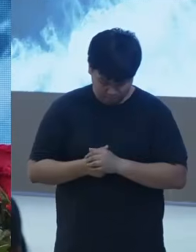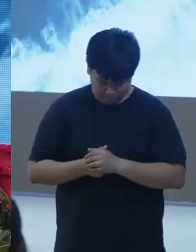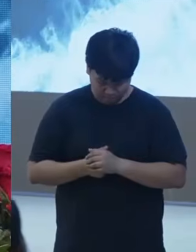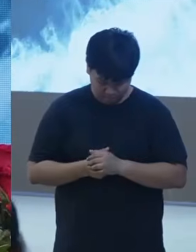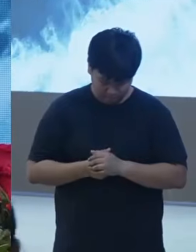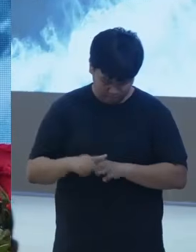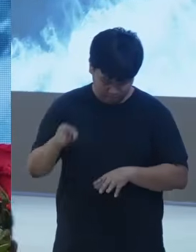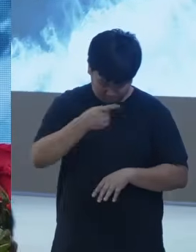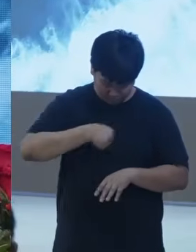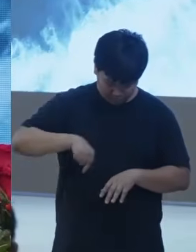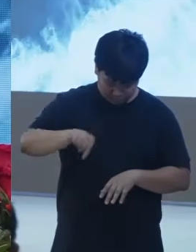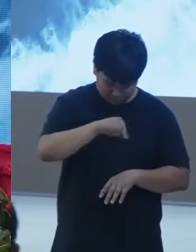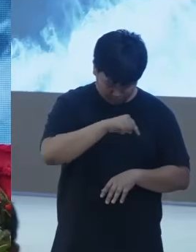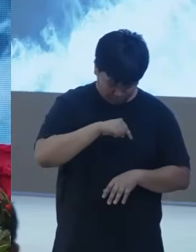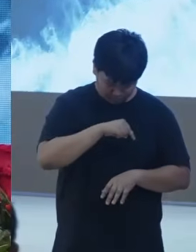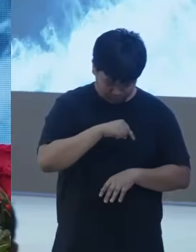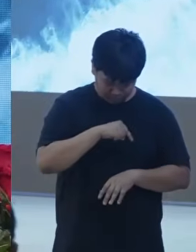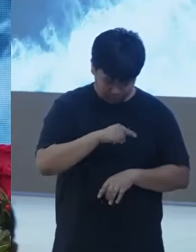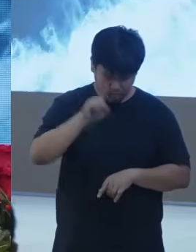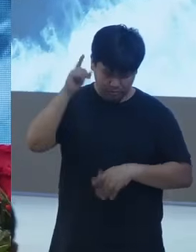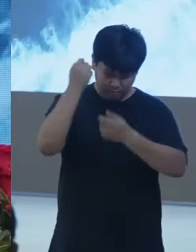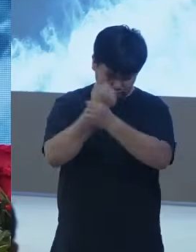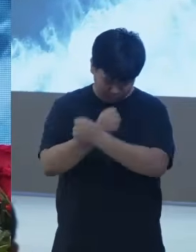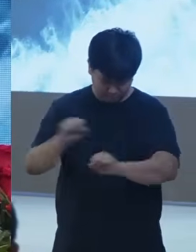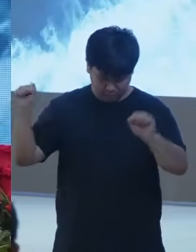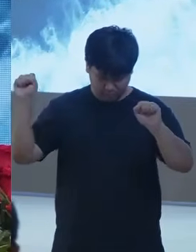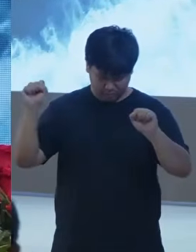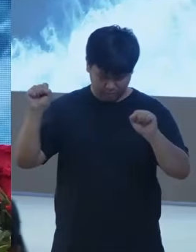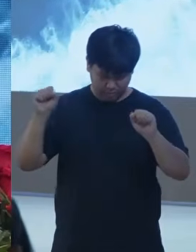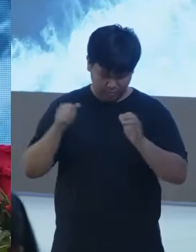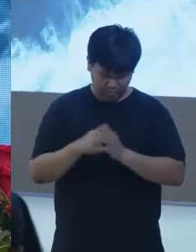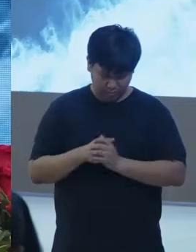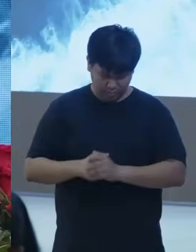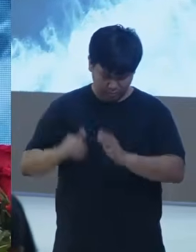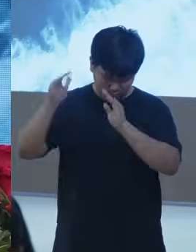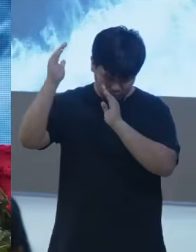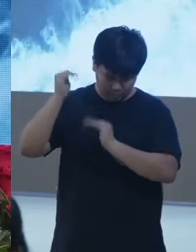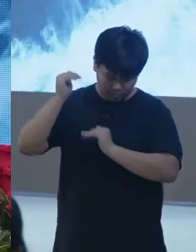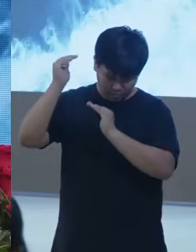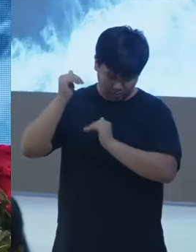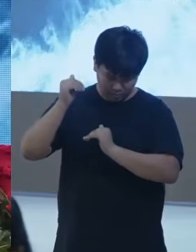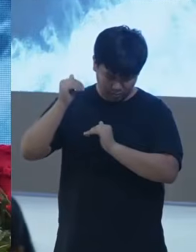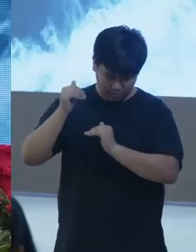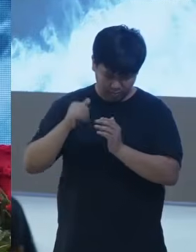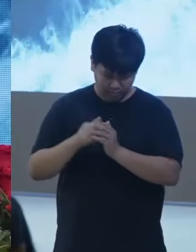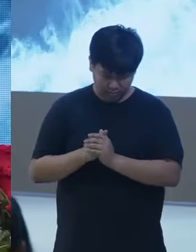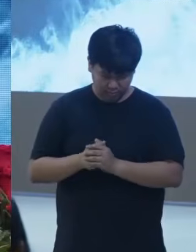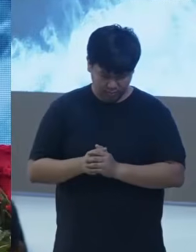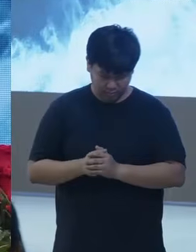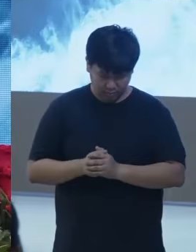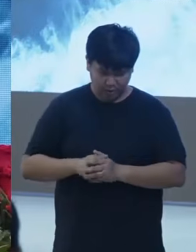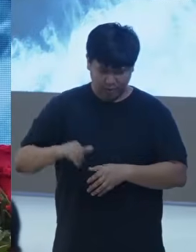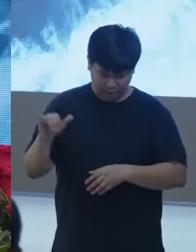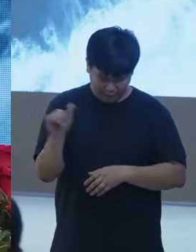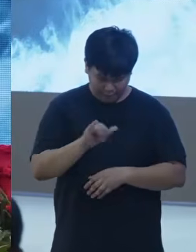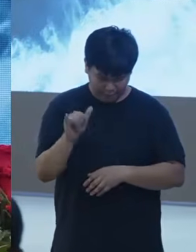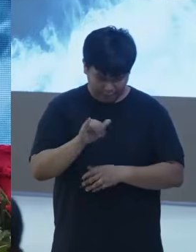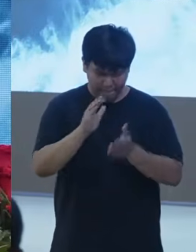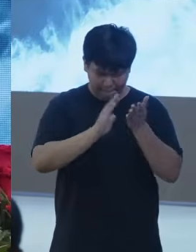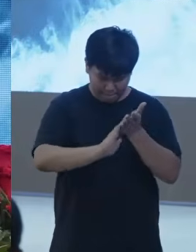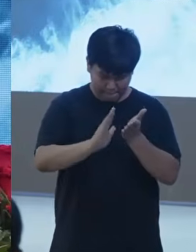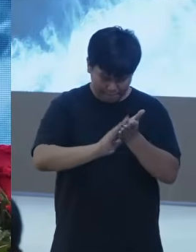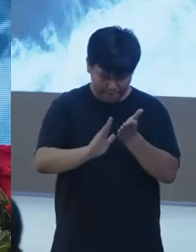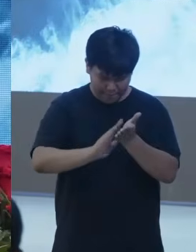dahil kami ay iyong niligtas, nawa ang ganitong klaseng